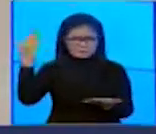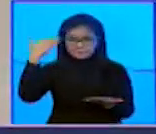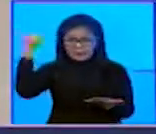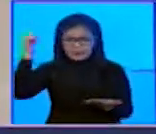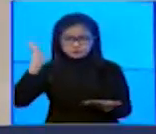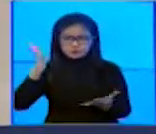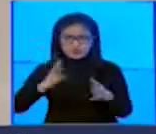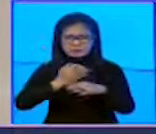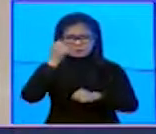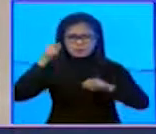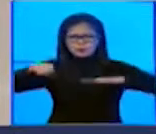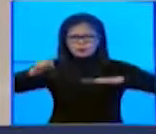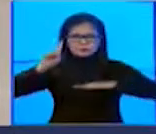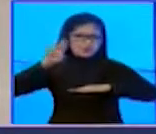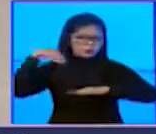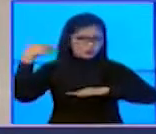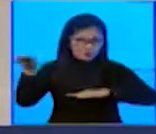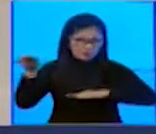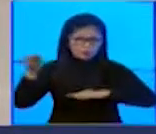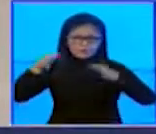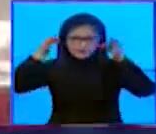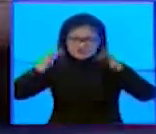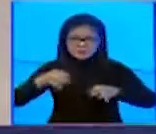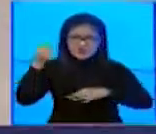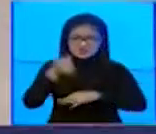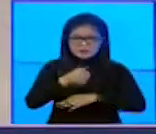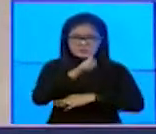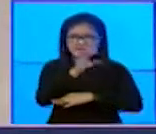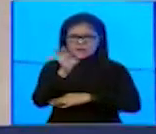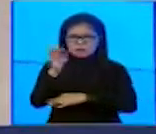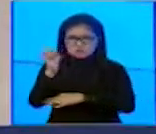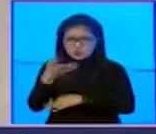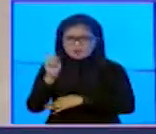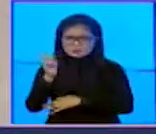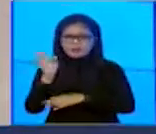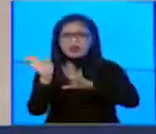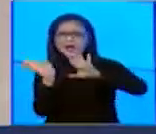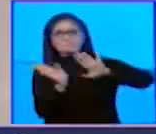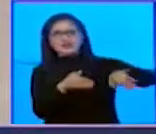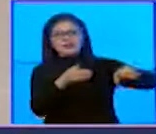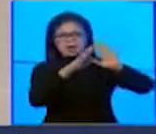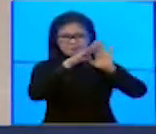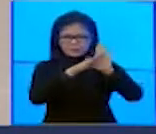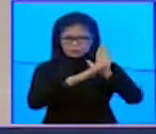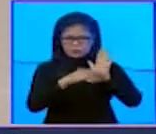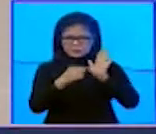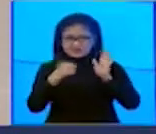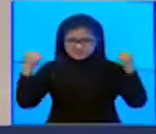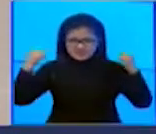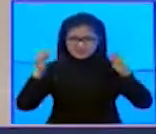satu tahun penjara atau denda 100000000 karena dianggap lalai dalam penegakan protokol kesehatan di